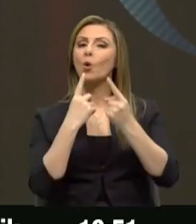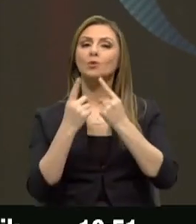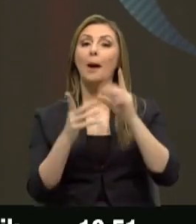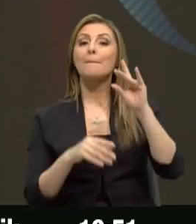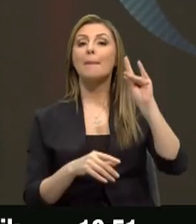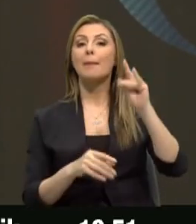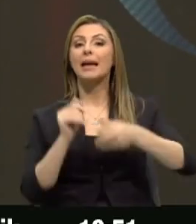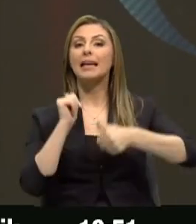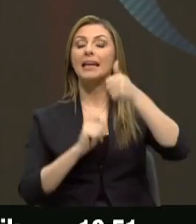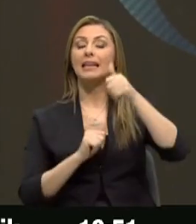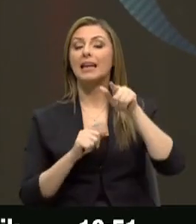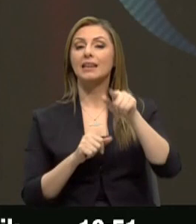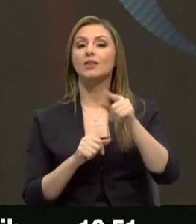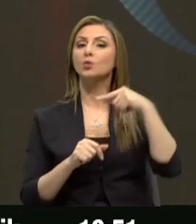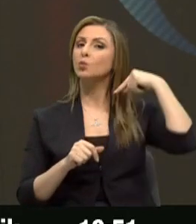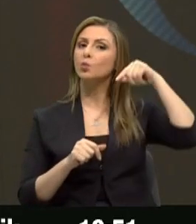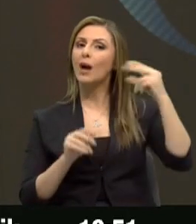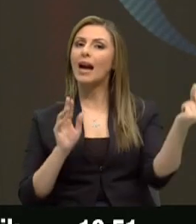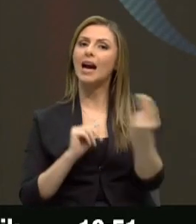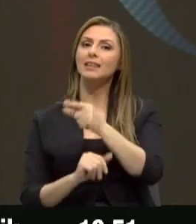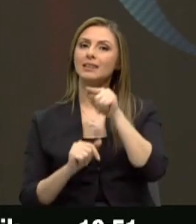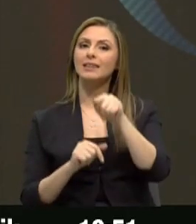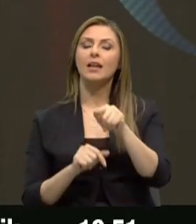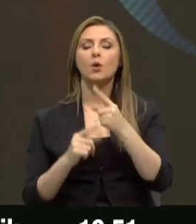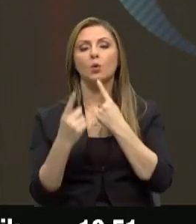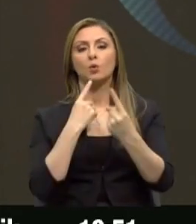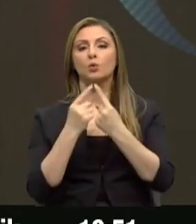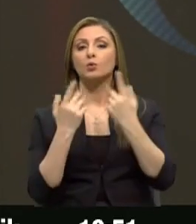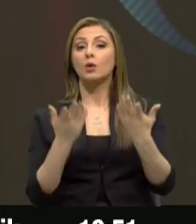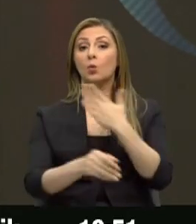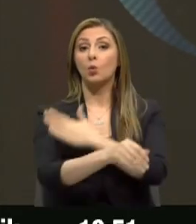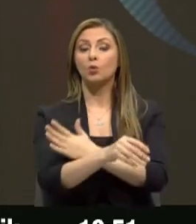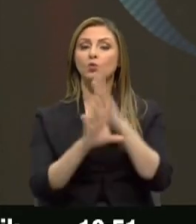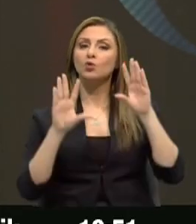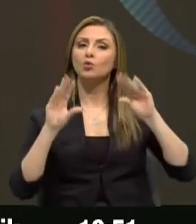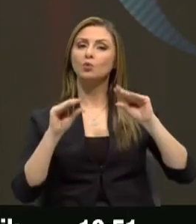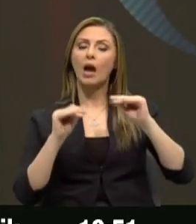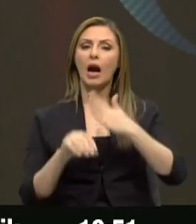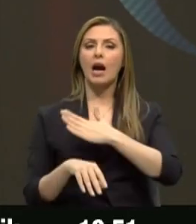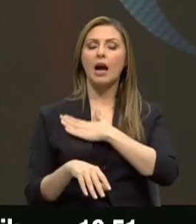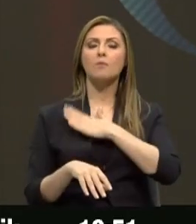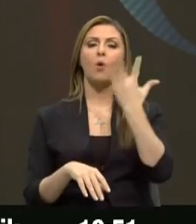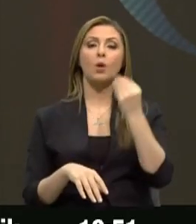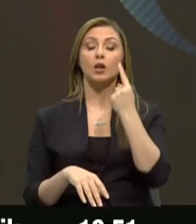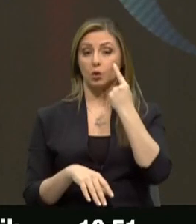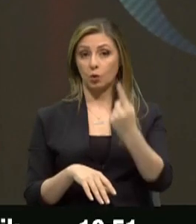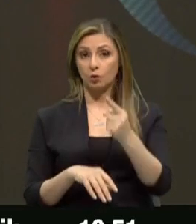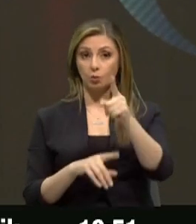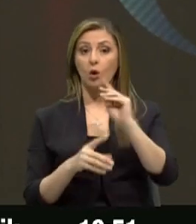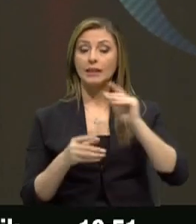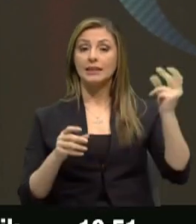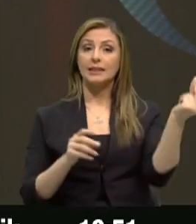MHP liderinin manşetinde Suriyeli sığınmacıların durumu vardı. Ülkemizin yumuşak karnı olarak nitelediği sığınmacı